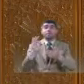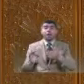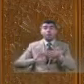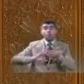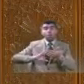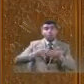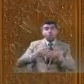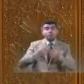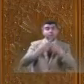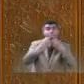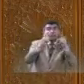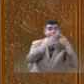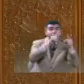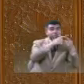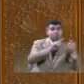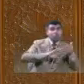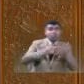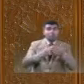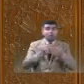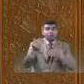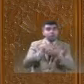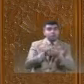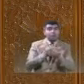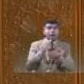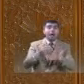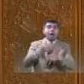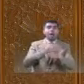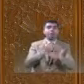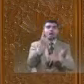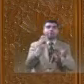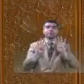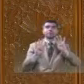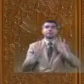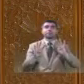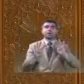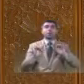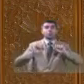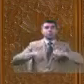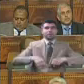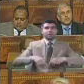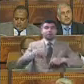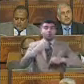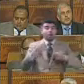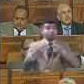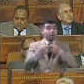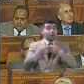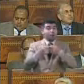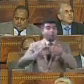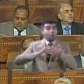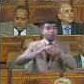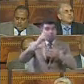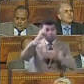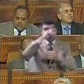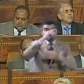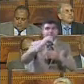من الخصصة تم تحصيلها قبل 2008، وهذا يثقل كاهل الميزانية العمومية. نفس